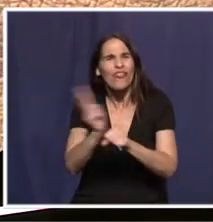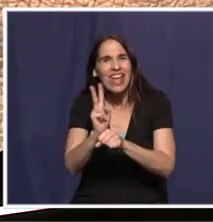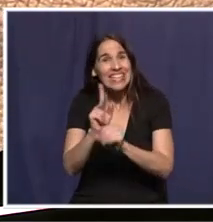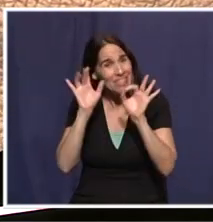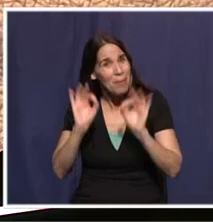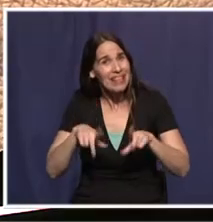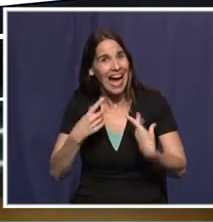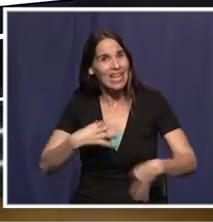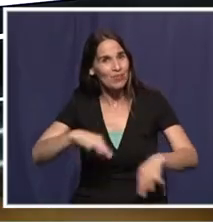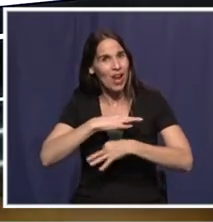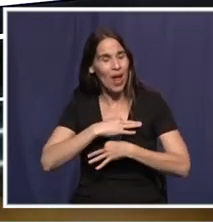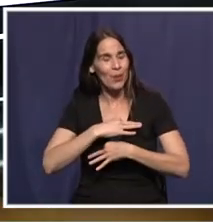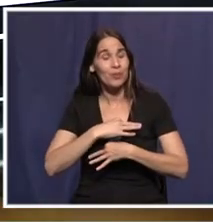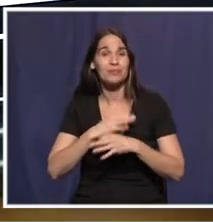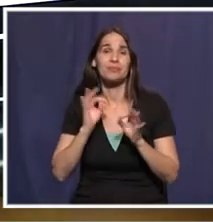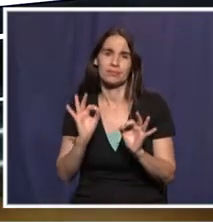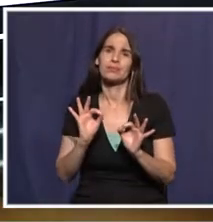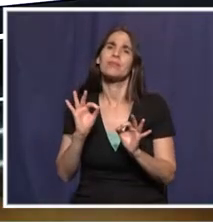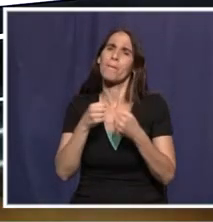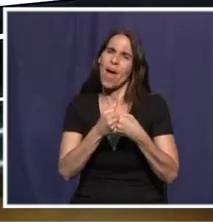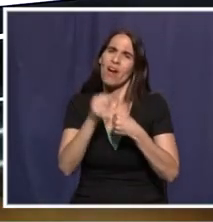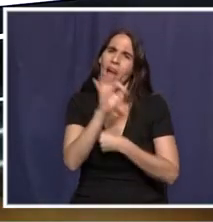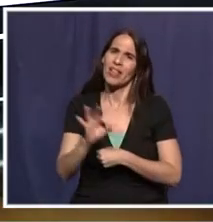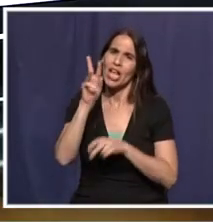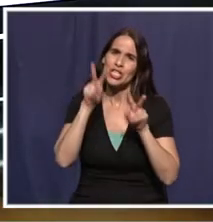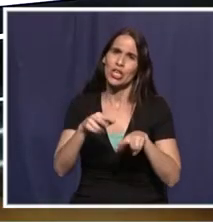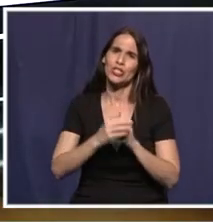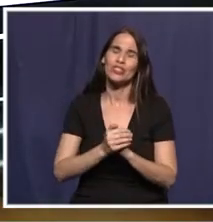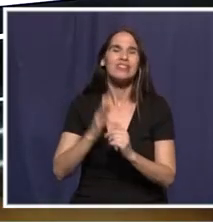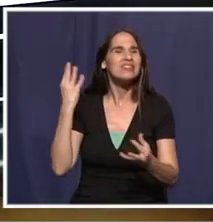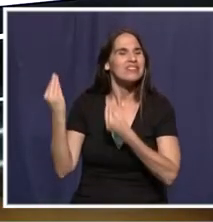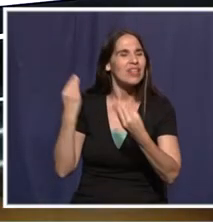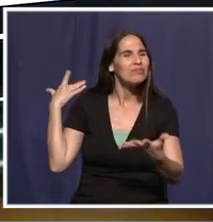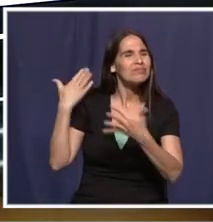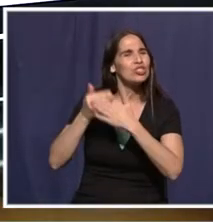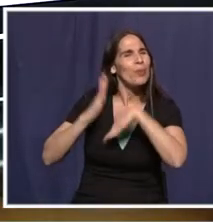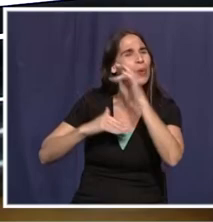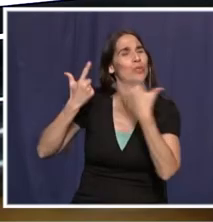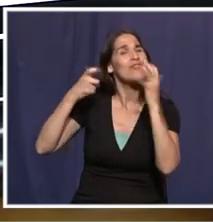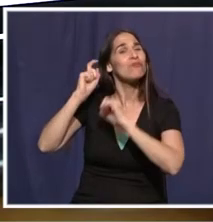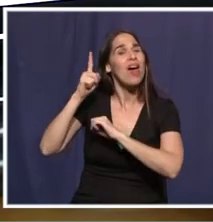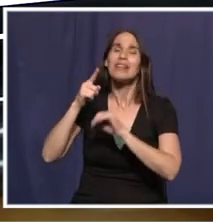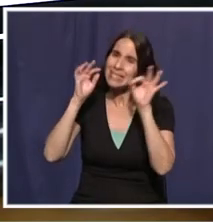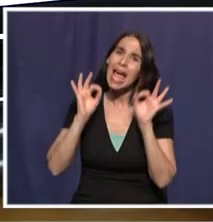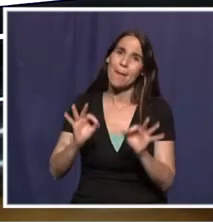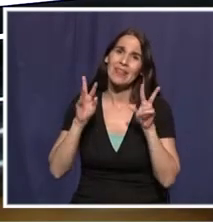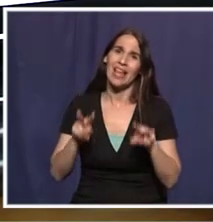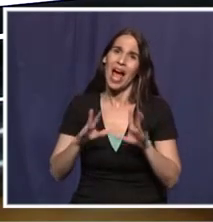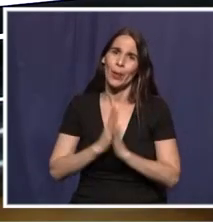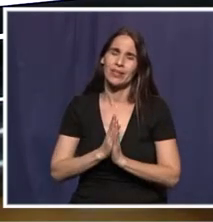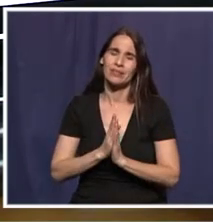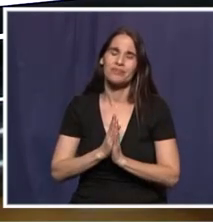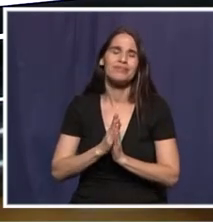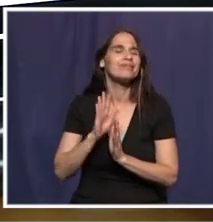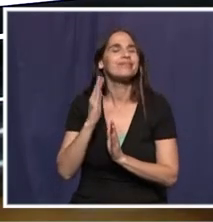החיים שלנו. האמת שאנחנו עדיין במאבק, וגם הדברים שבנינו כבר 70 שנה הם אמיתיים לחלוטין. כל